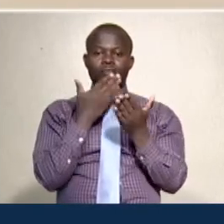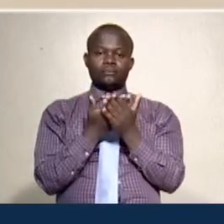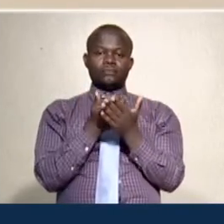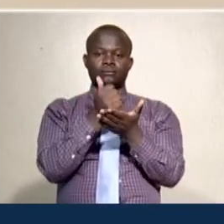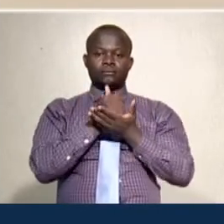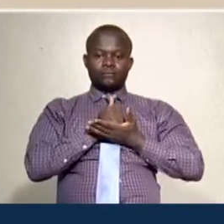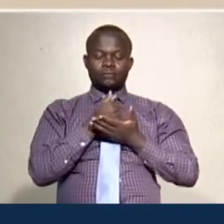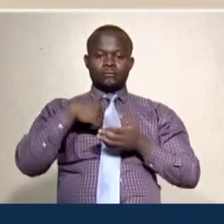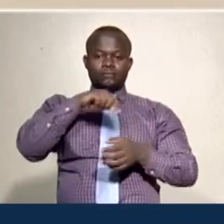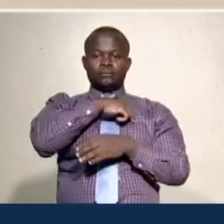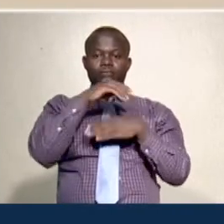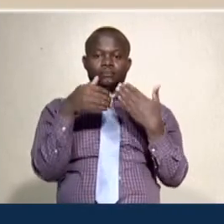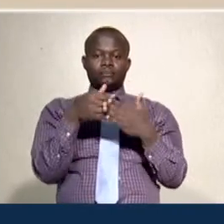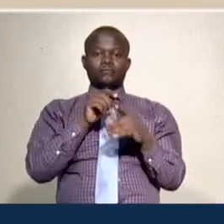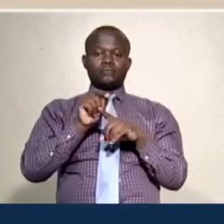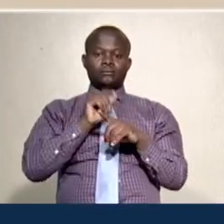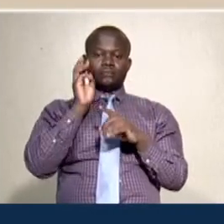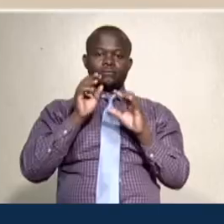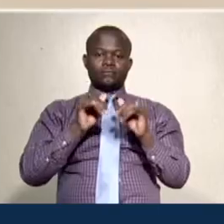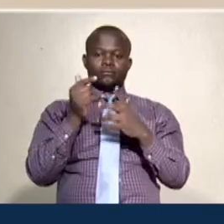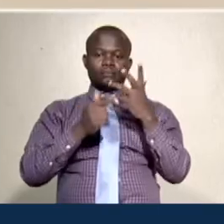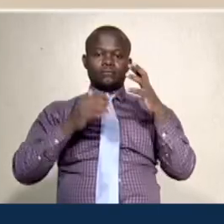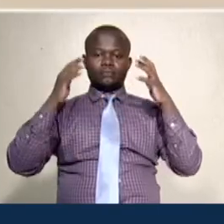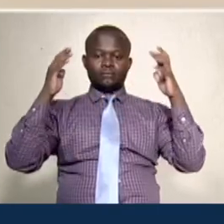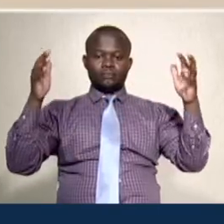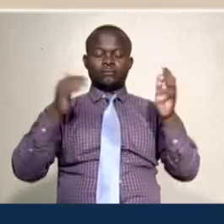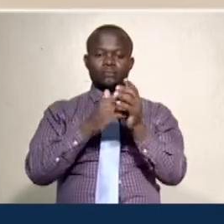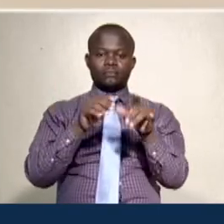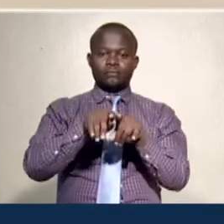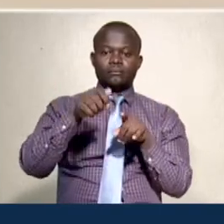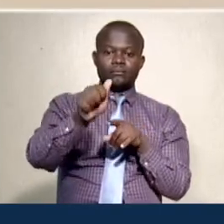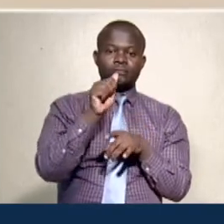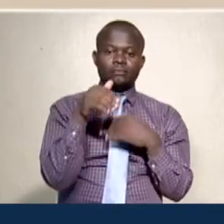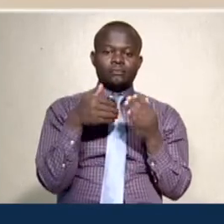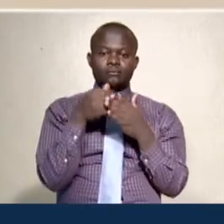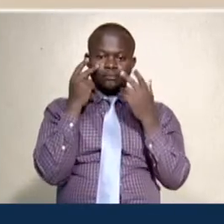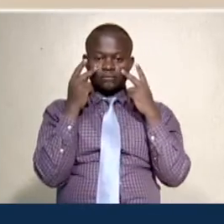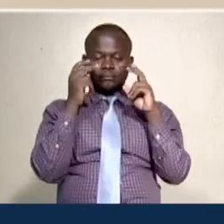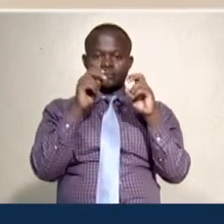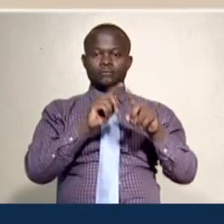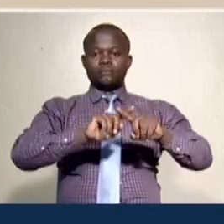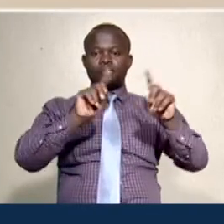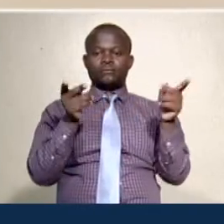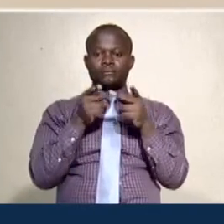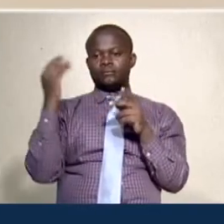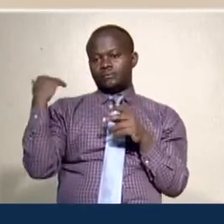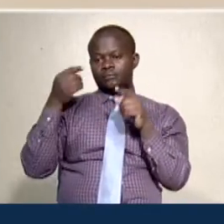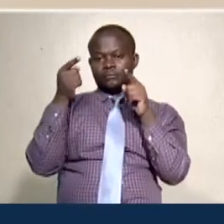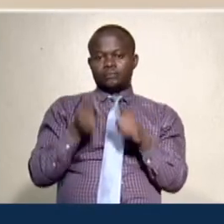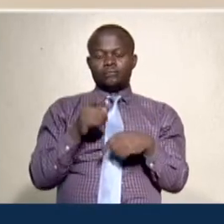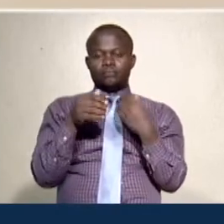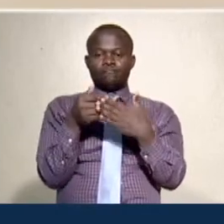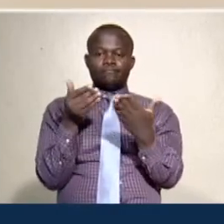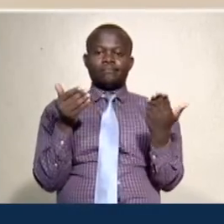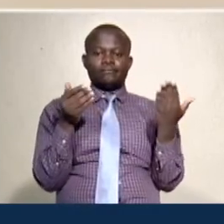biradufasha biradufasha aya mahugurwa azadusigira ikintu kinini nawe kandi abona ko itandukanye aho yadusize ubushize uko twaherukana